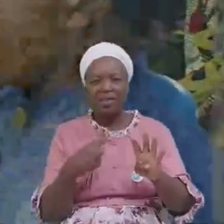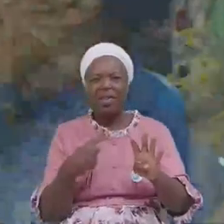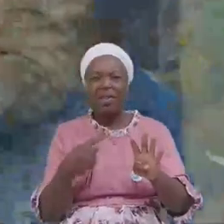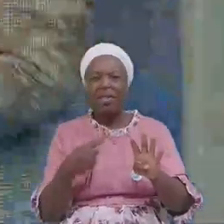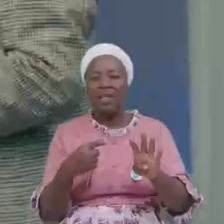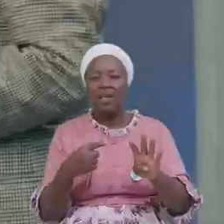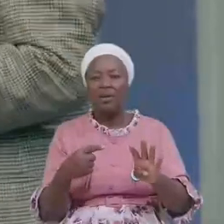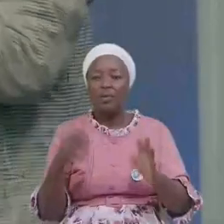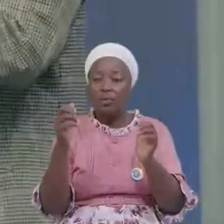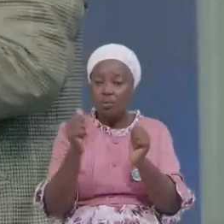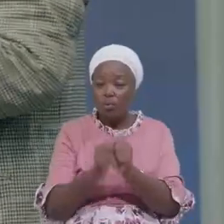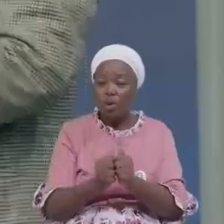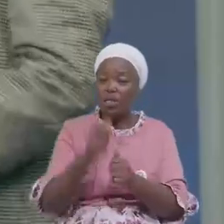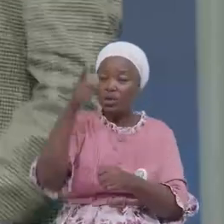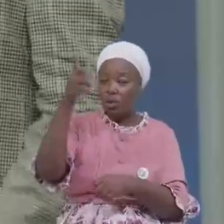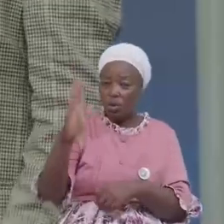Mais